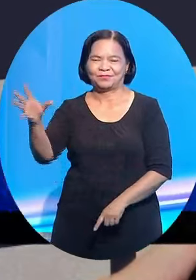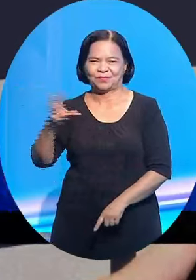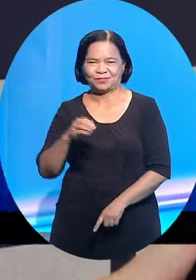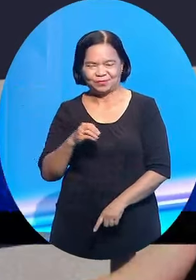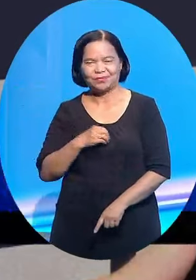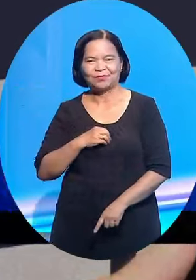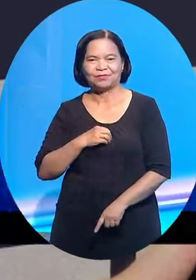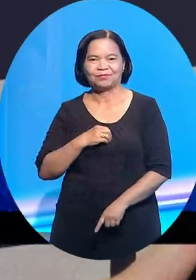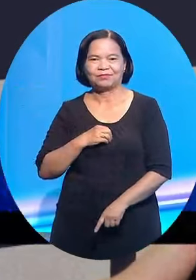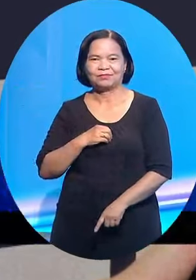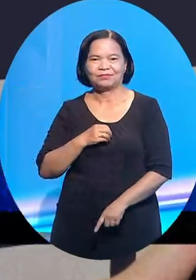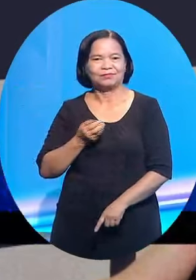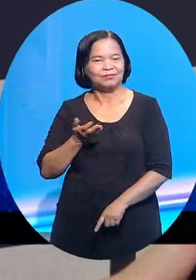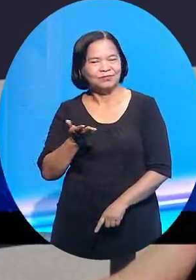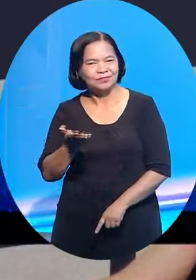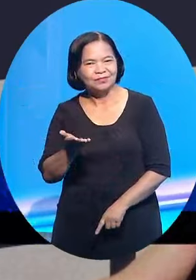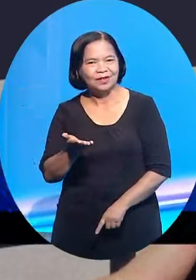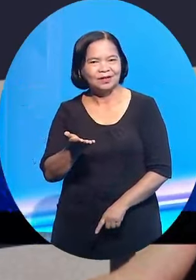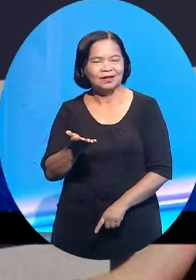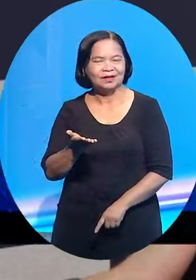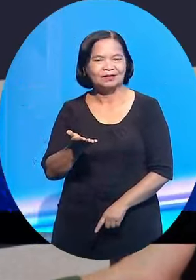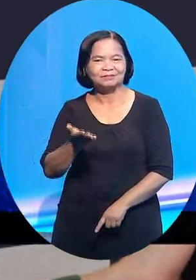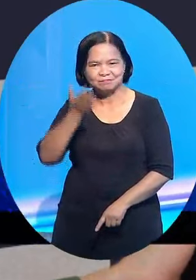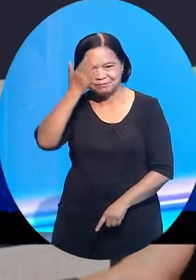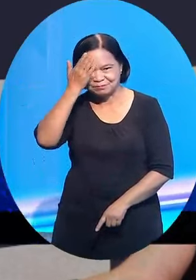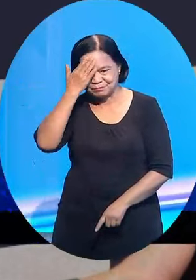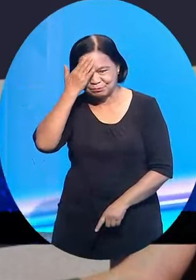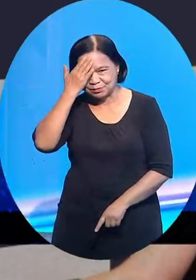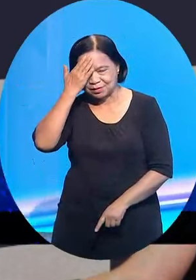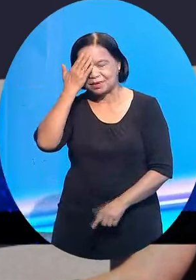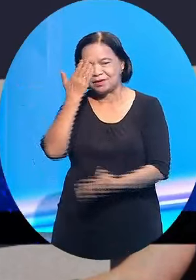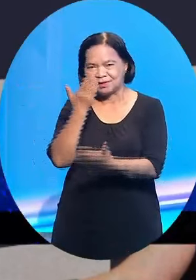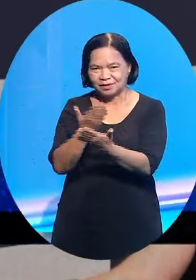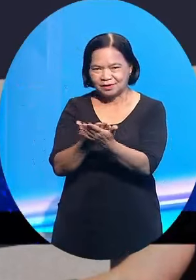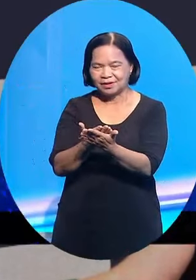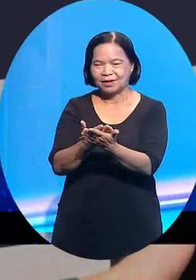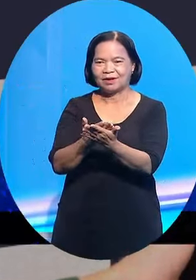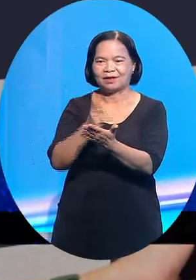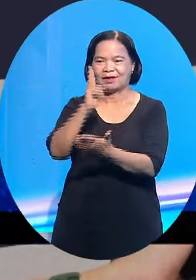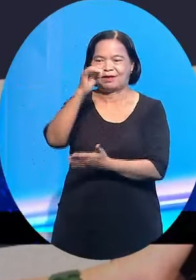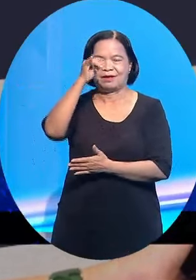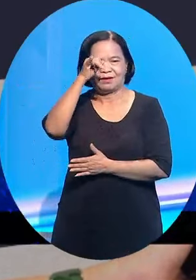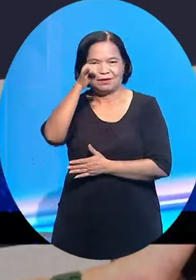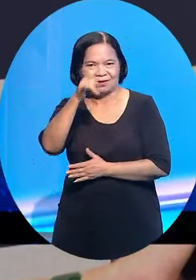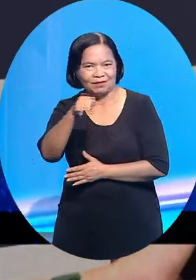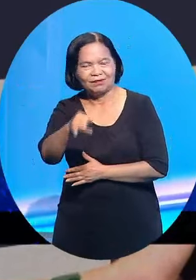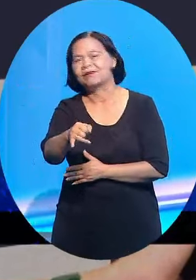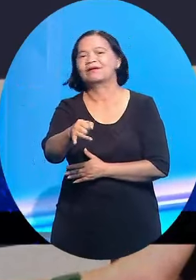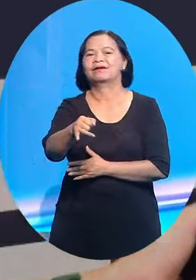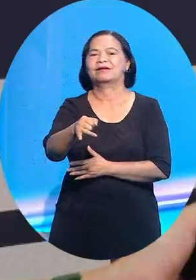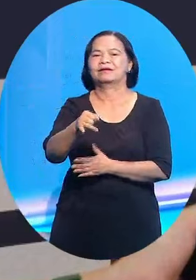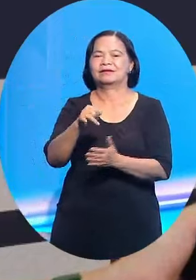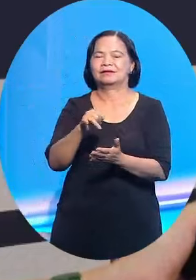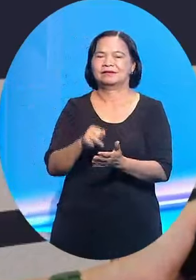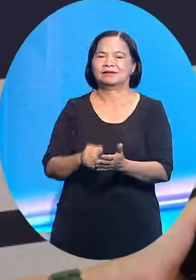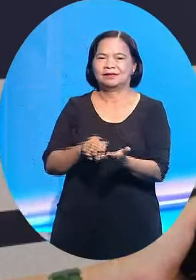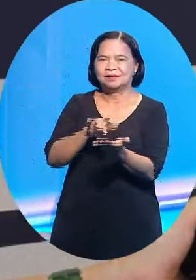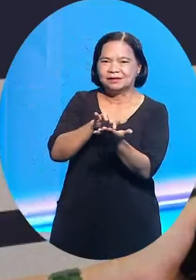là sẽ trao quyền cho các nhà phát hành game và các developer để họ có thể có đầy đủ giải pháp, công nghệ, hiểu